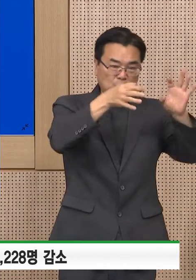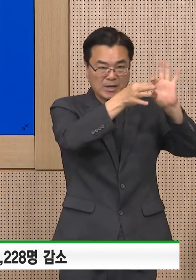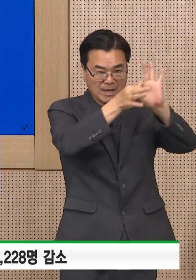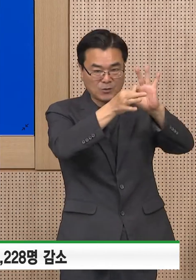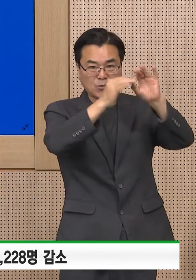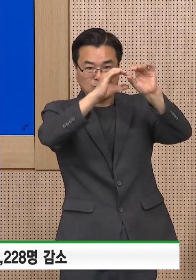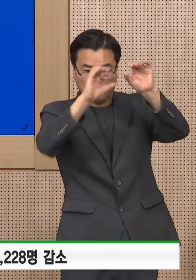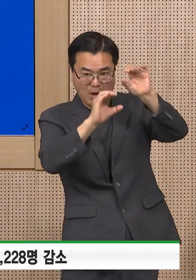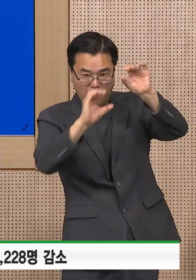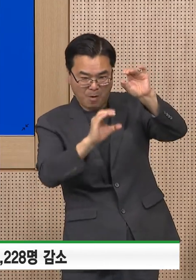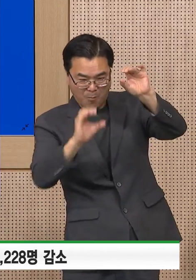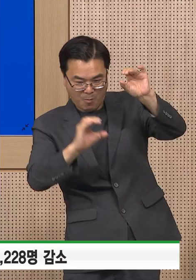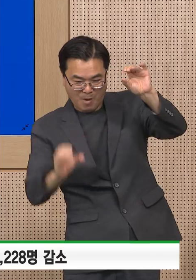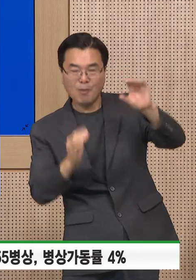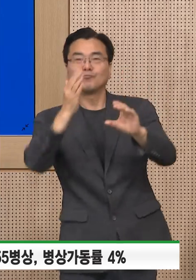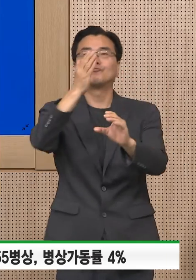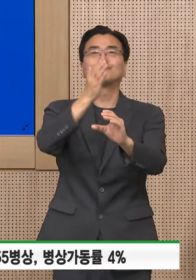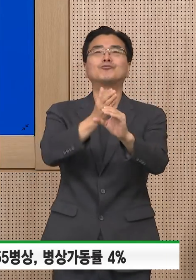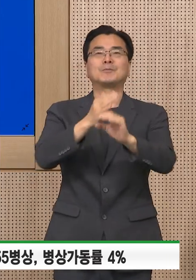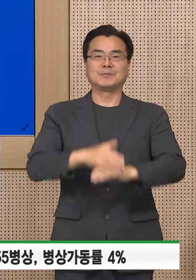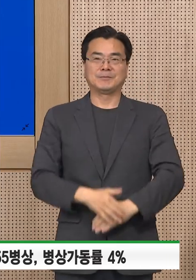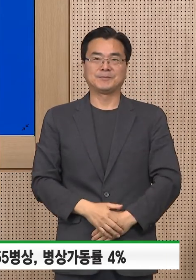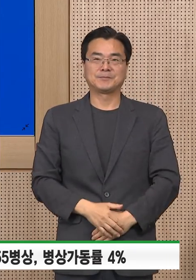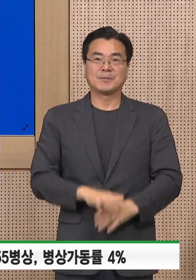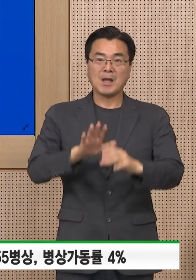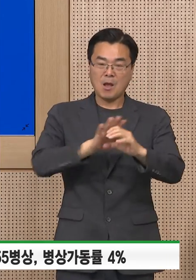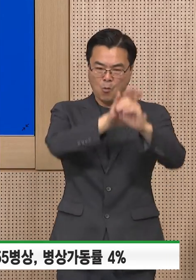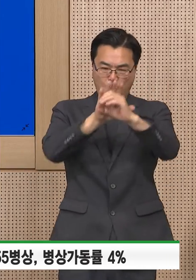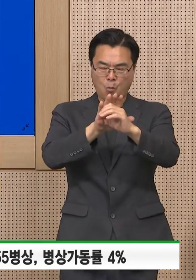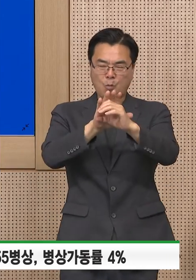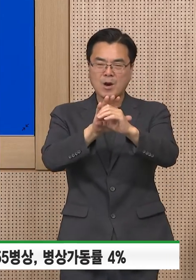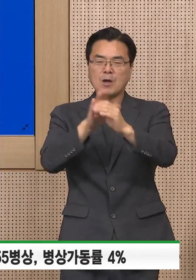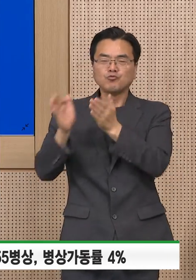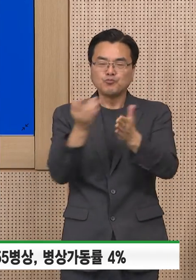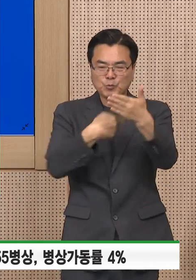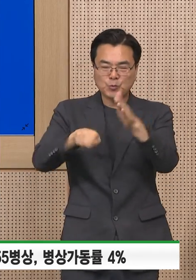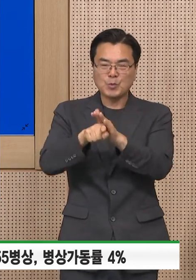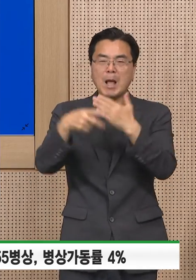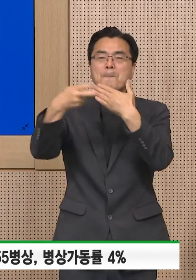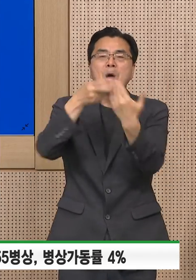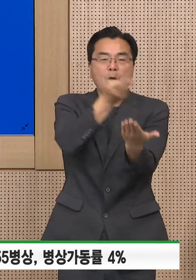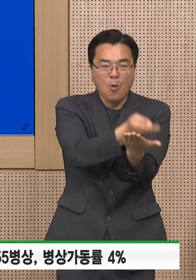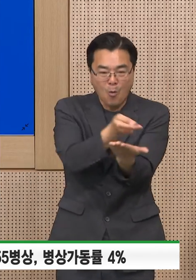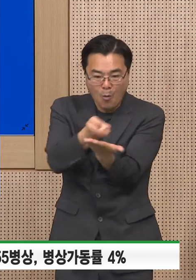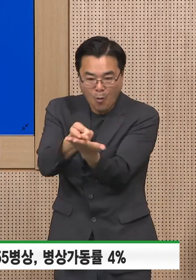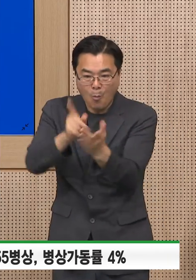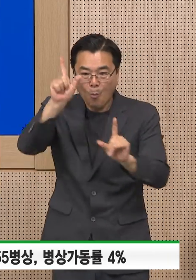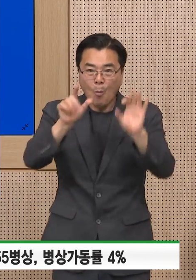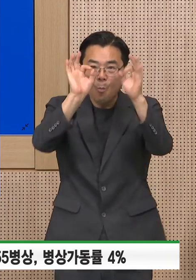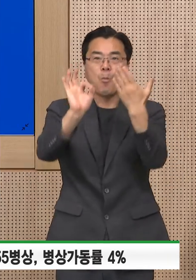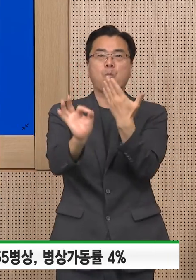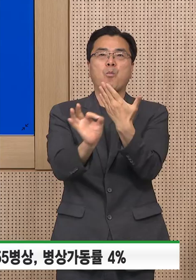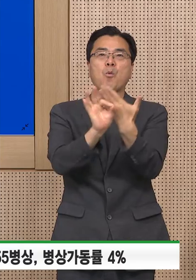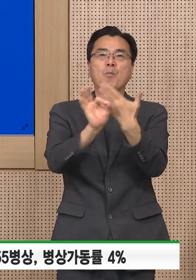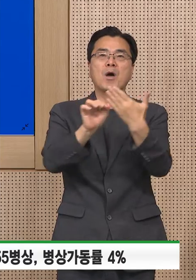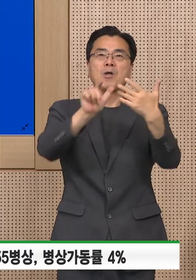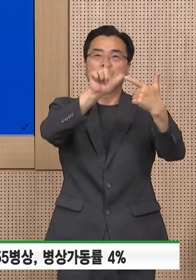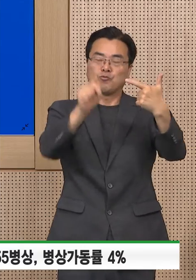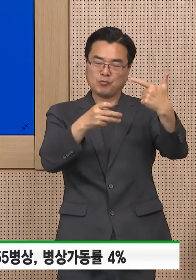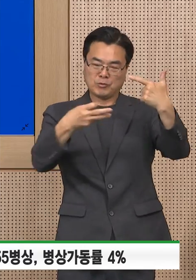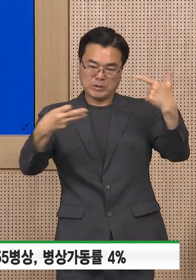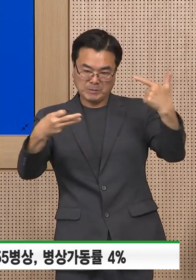있습니다. 다음은 경기도 코로나19 병상 운영 현황에 대하여 말씀드리겠습니다. 6월 13일 20시 기준 도내